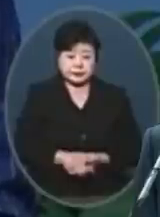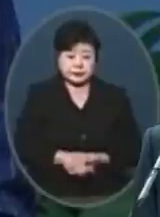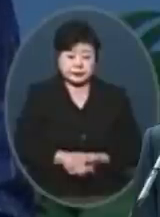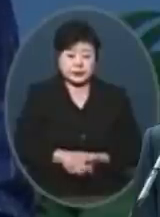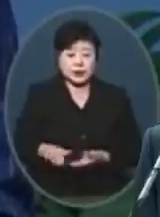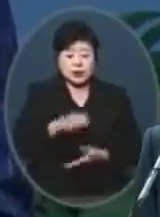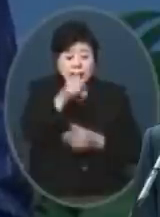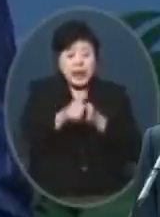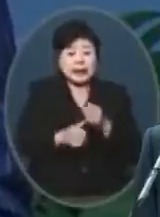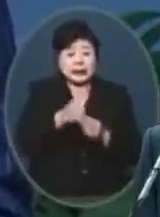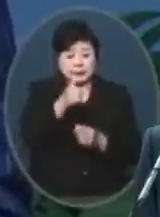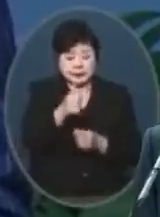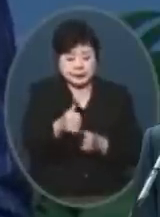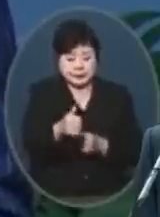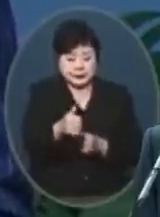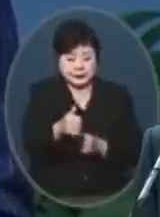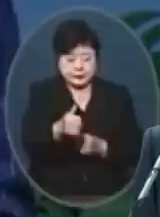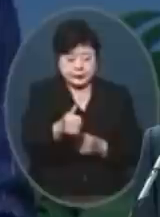우리 하나님이